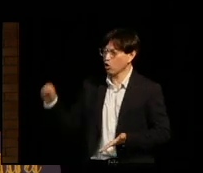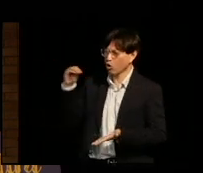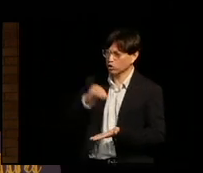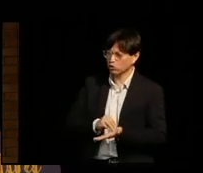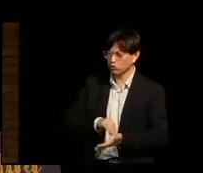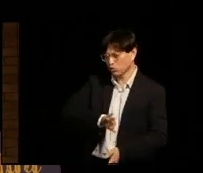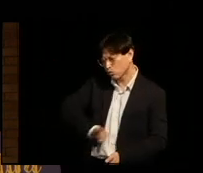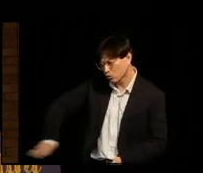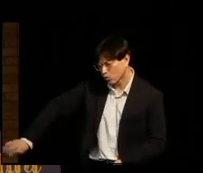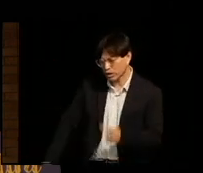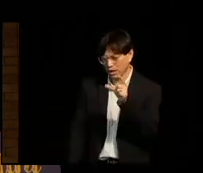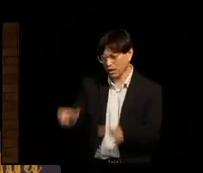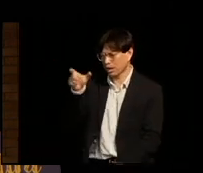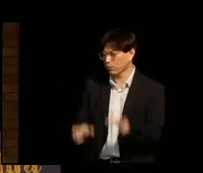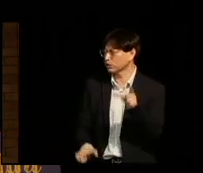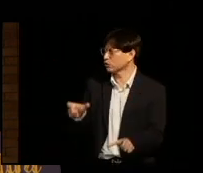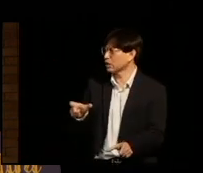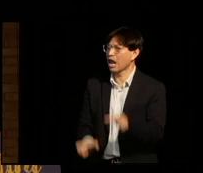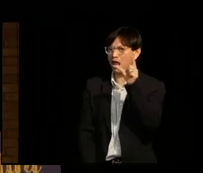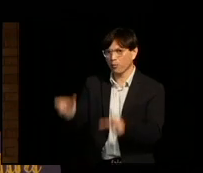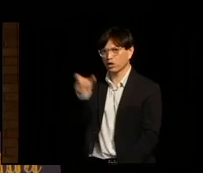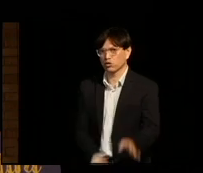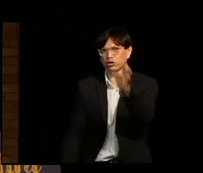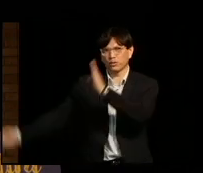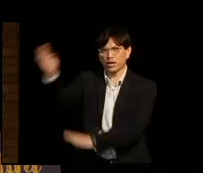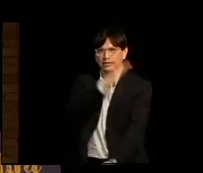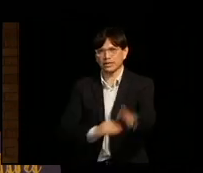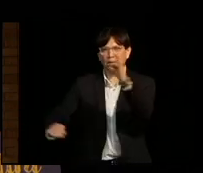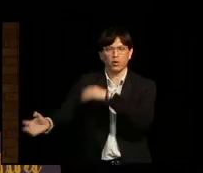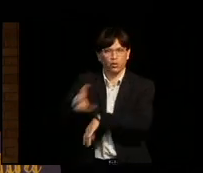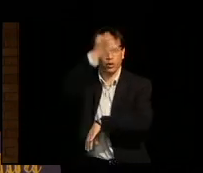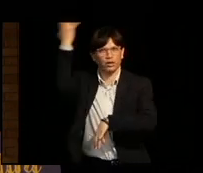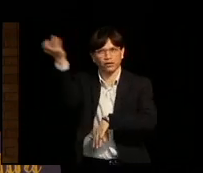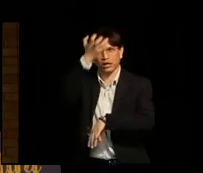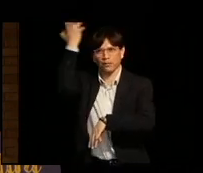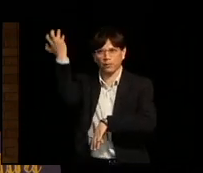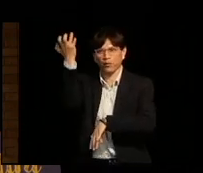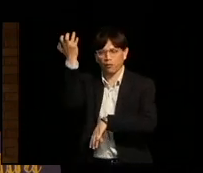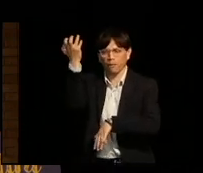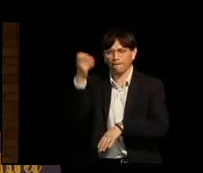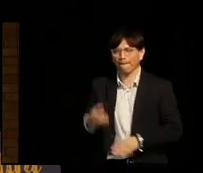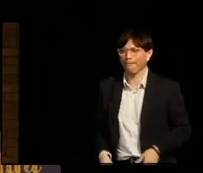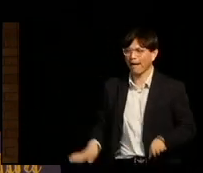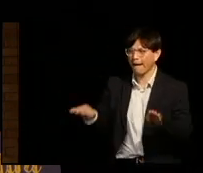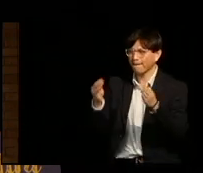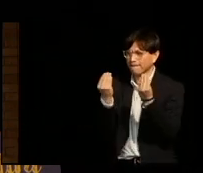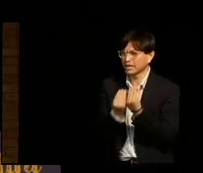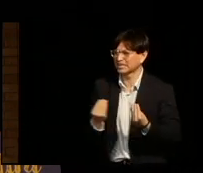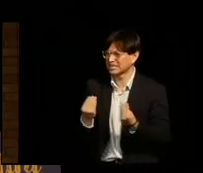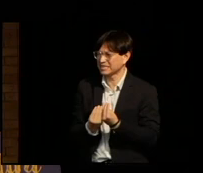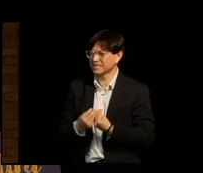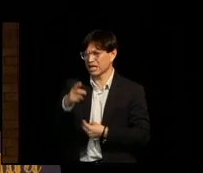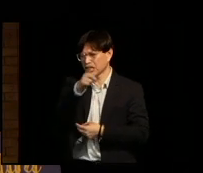delle persone le persone con disabilità per esempio fanno parte delle comunità vivono con con le loro